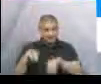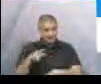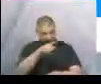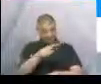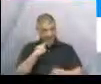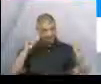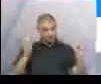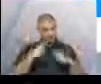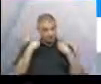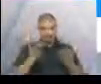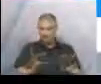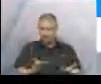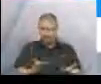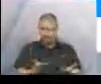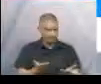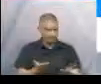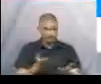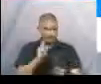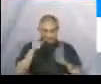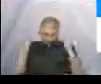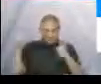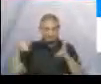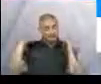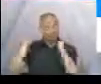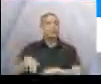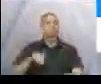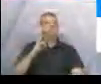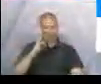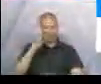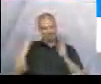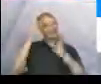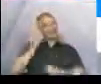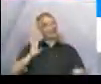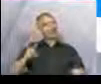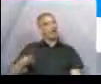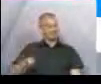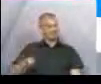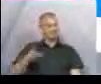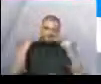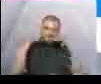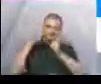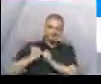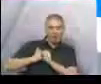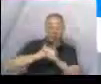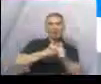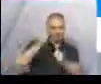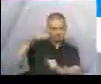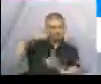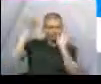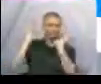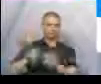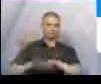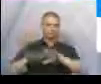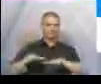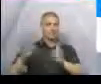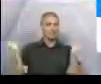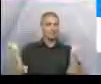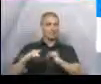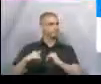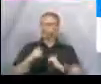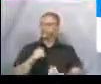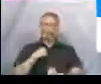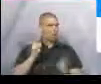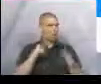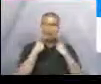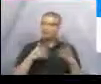אומרים שירה לפניי. כאילו המצרים טובים, נכון, המצרים הרשעים, המצרים שרדפו אחרינו טובים בים, אנחנו לא אומרים שירה,